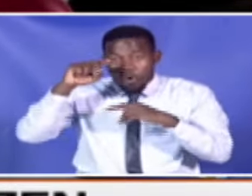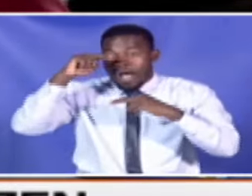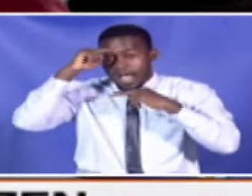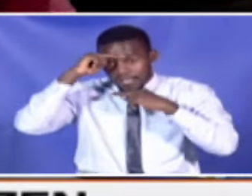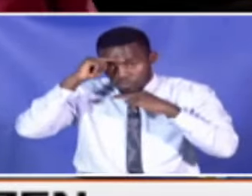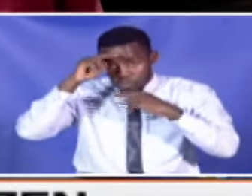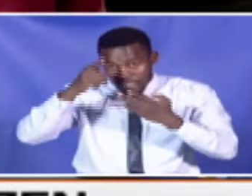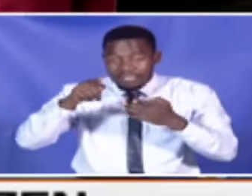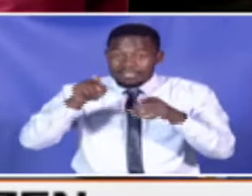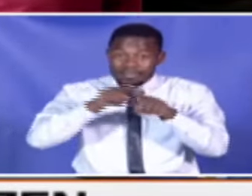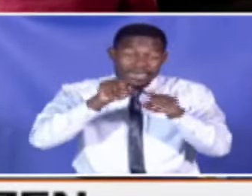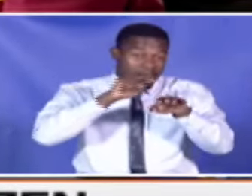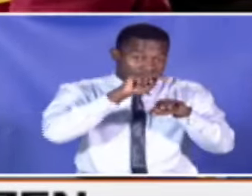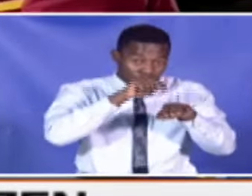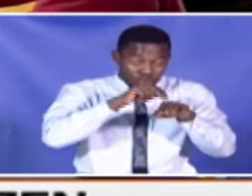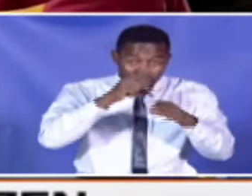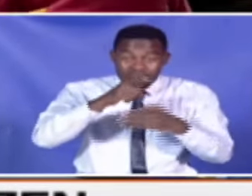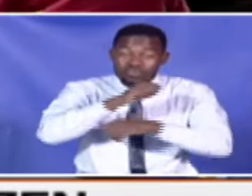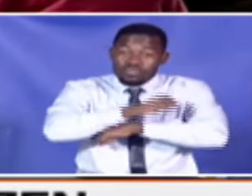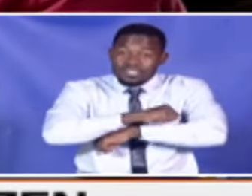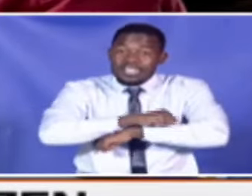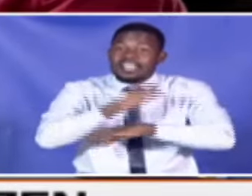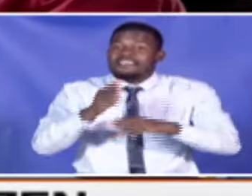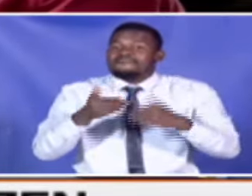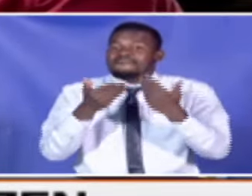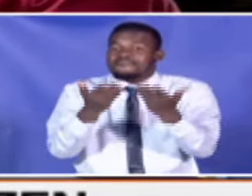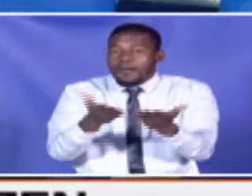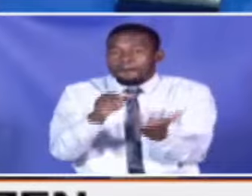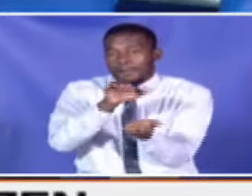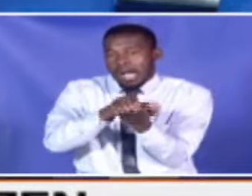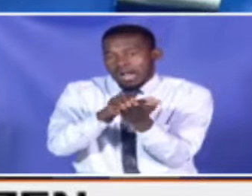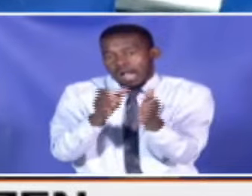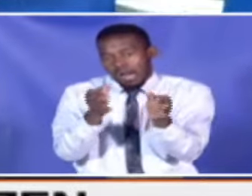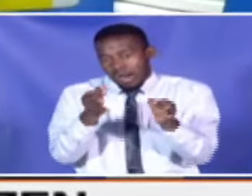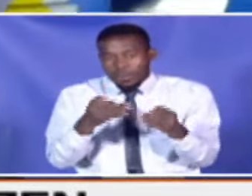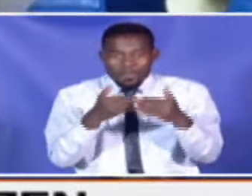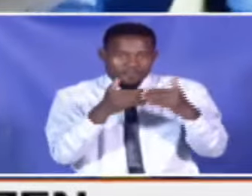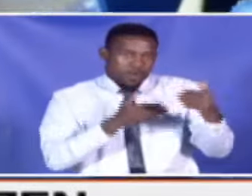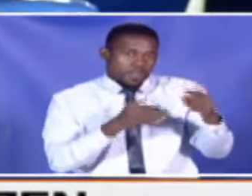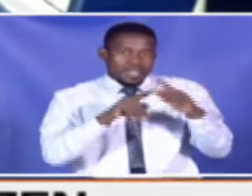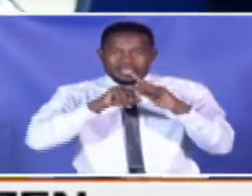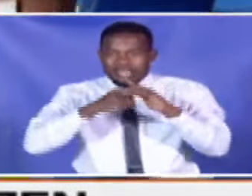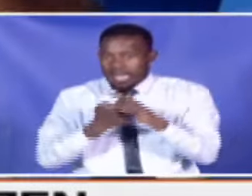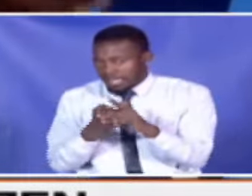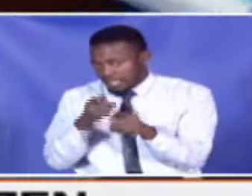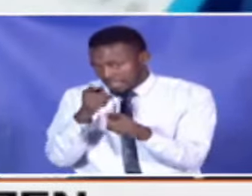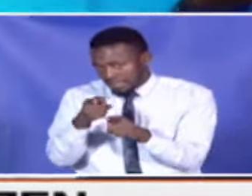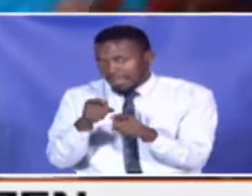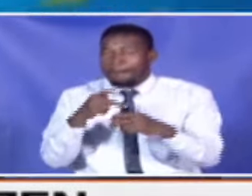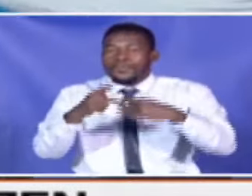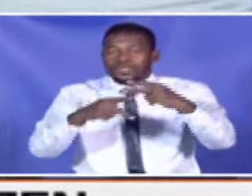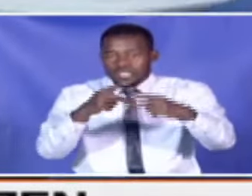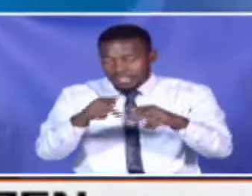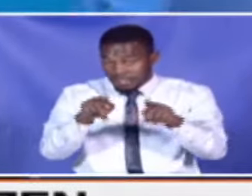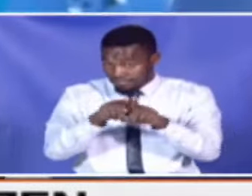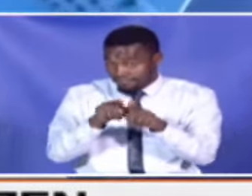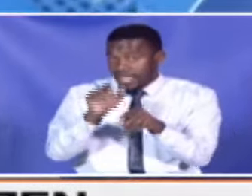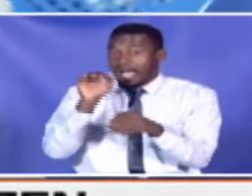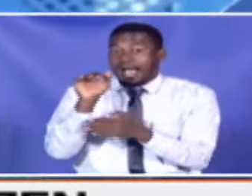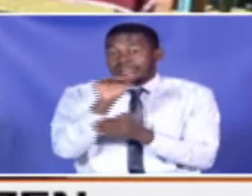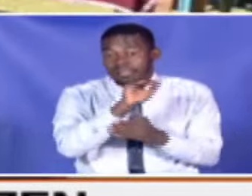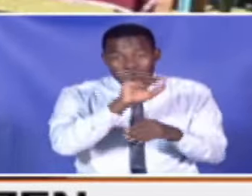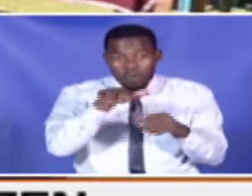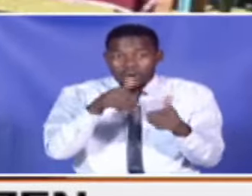za kitaifa kutoa akaunti zao za benki kabla ya mpango huu kuanza rasmi. Kipsang amewataka walimu wakuu